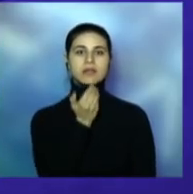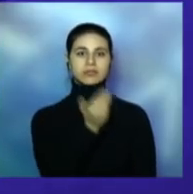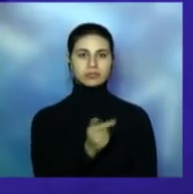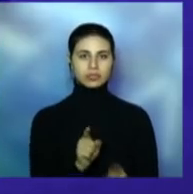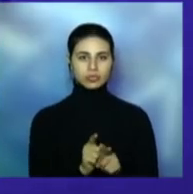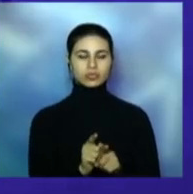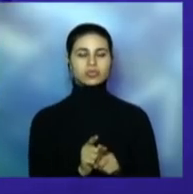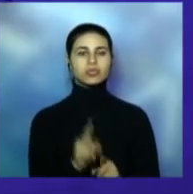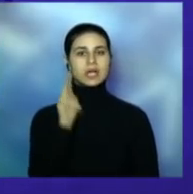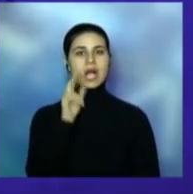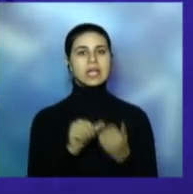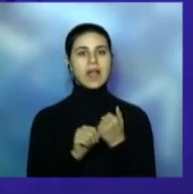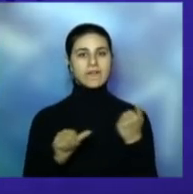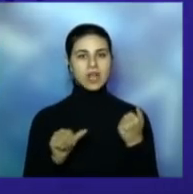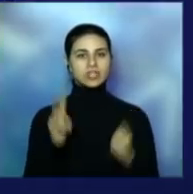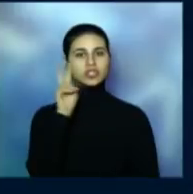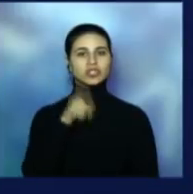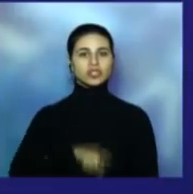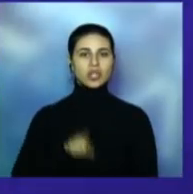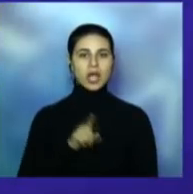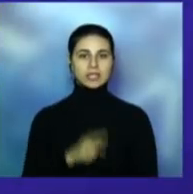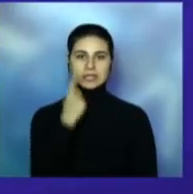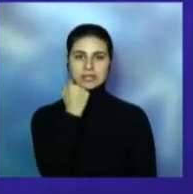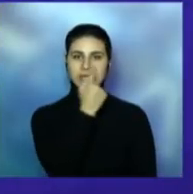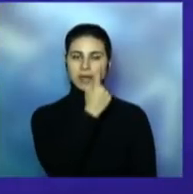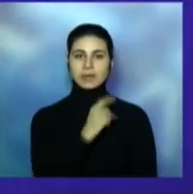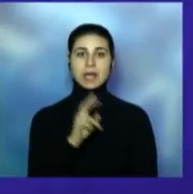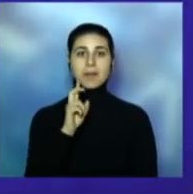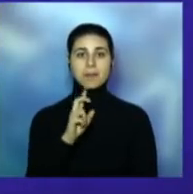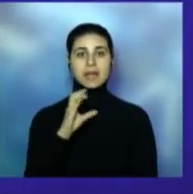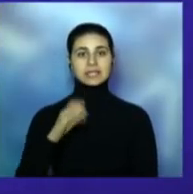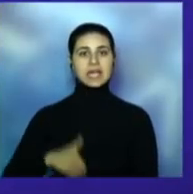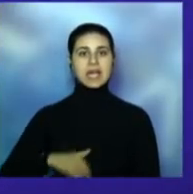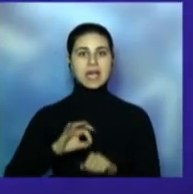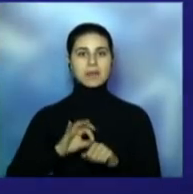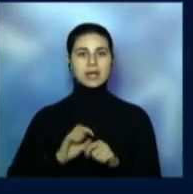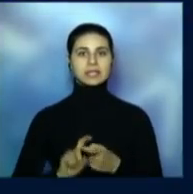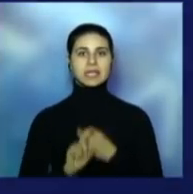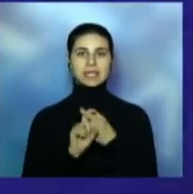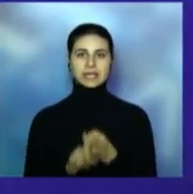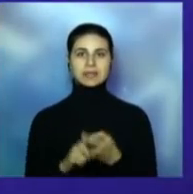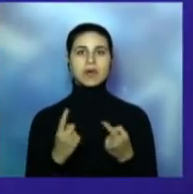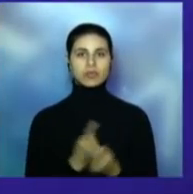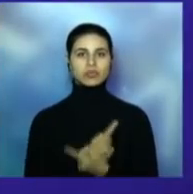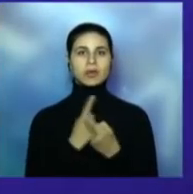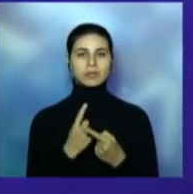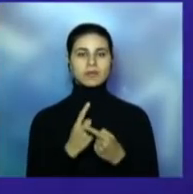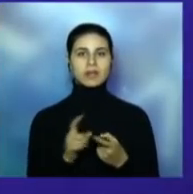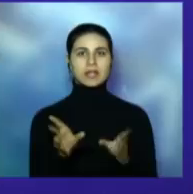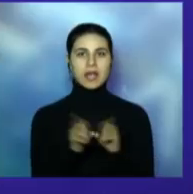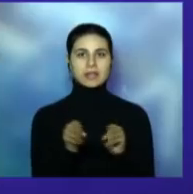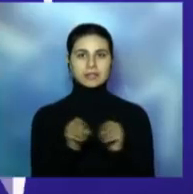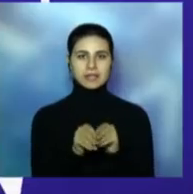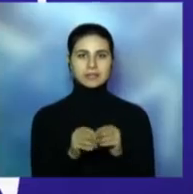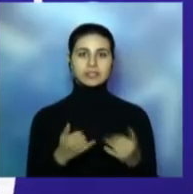შიგთავსი, განავალი, შარდი, ცრემლი, B ან C ჰეპატიტი გადაეცემა ბუნებრივად სქესობრივ